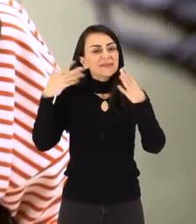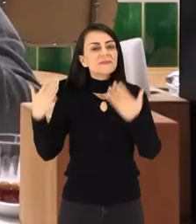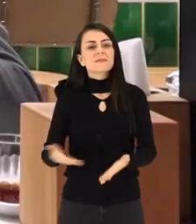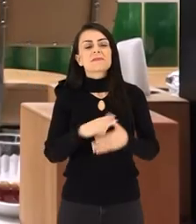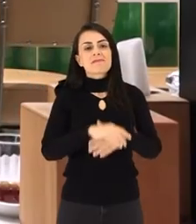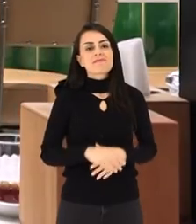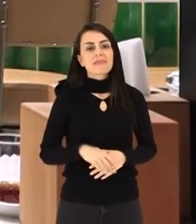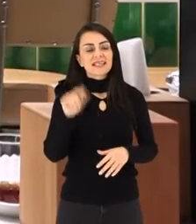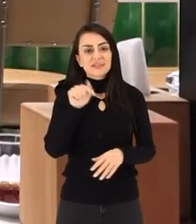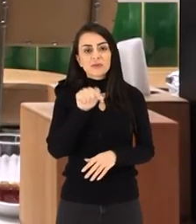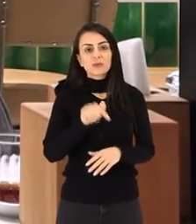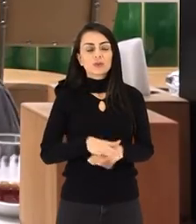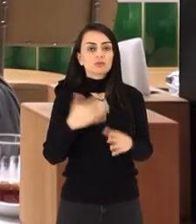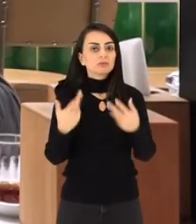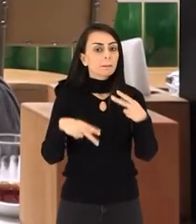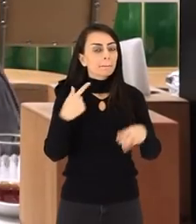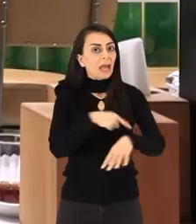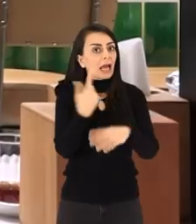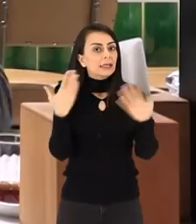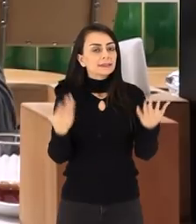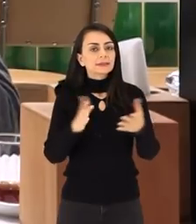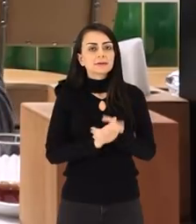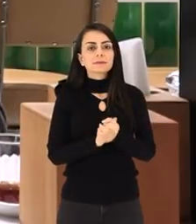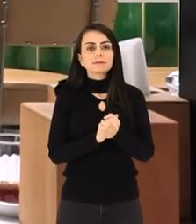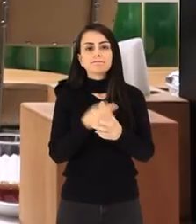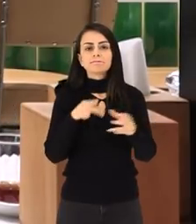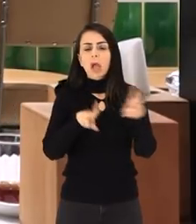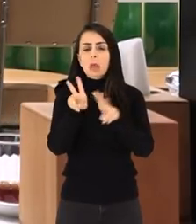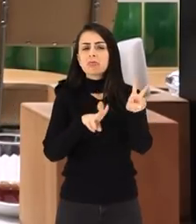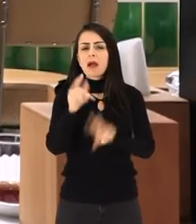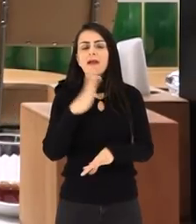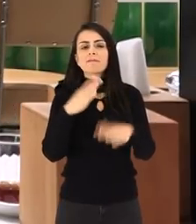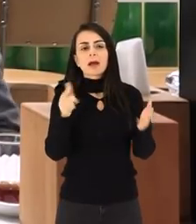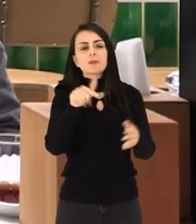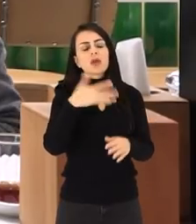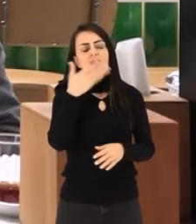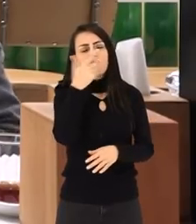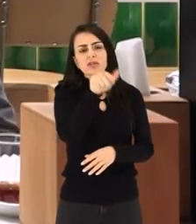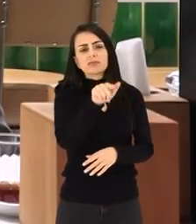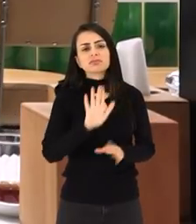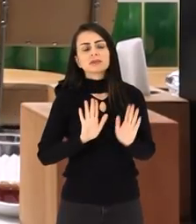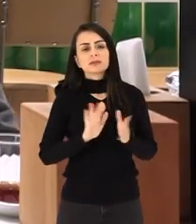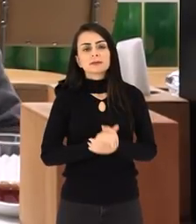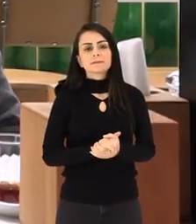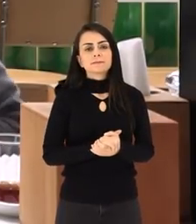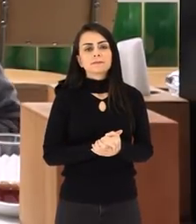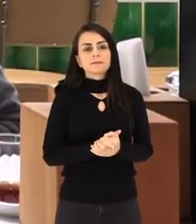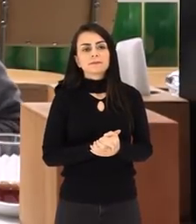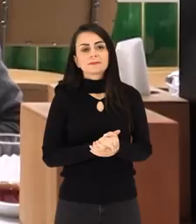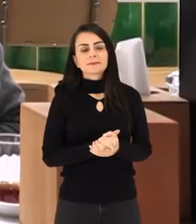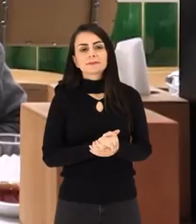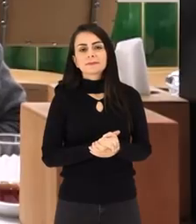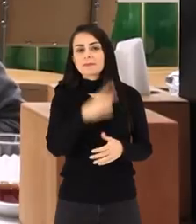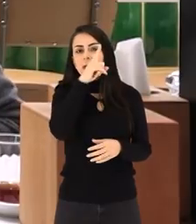Allah. Şimdi bunun bir takım olayları var. Ben şimdi sana bunu yaparken anlatacağım. Ama ben bunları sana da söyleyeyim, böyle ustalardan